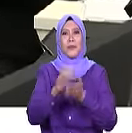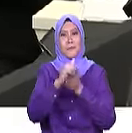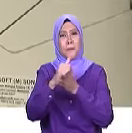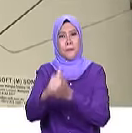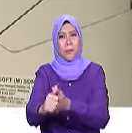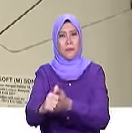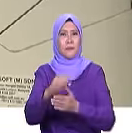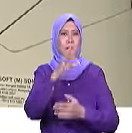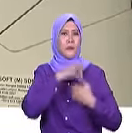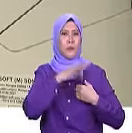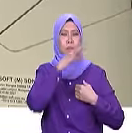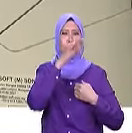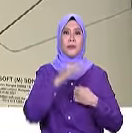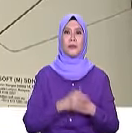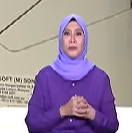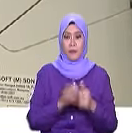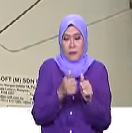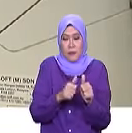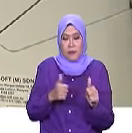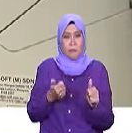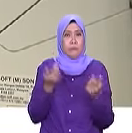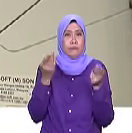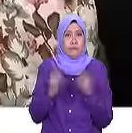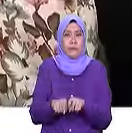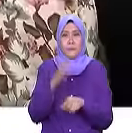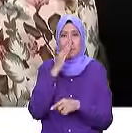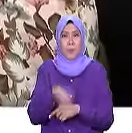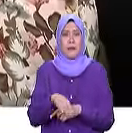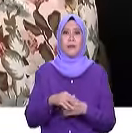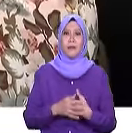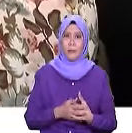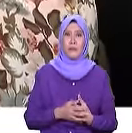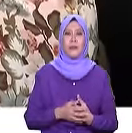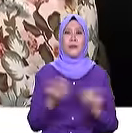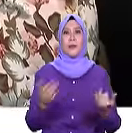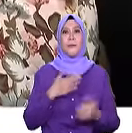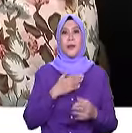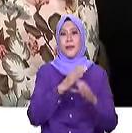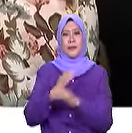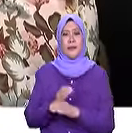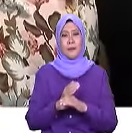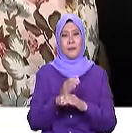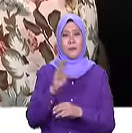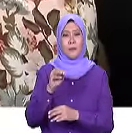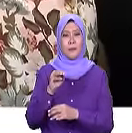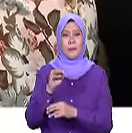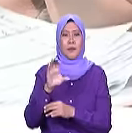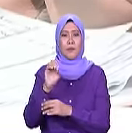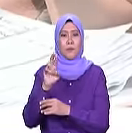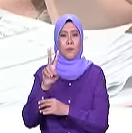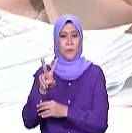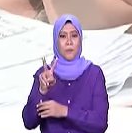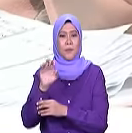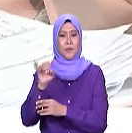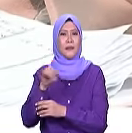bimbingan kerohanian. Ia bagi mengelak perkara tidak diingini berlaku. Inisiatif MyCare COVID-19 JAKIM juga diperluas dengan